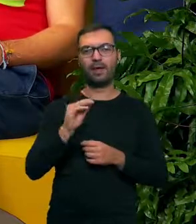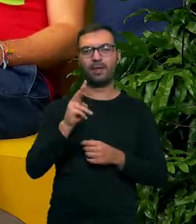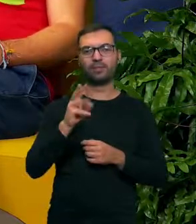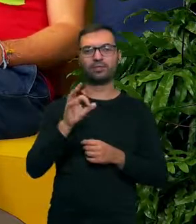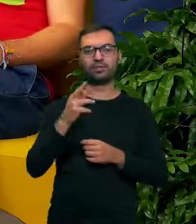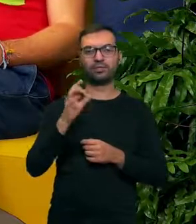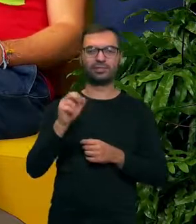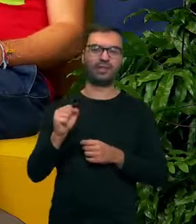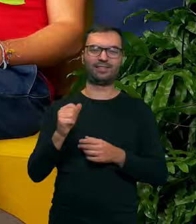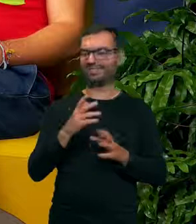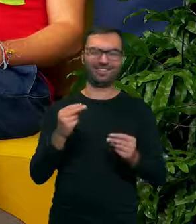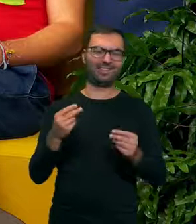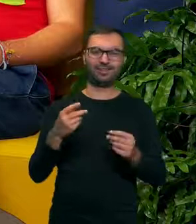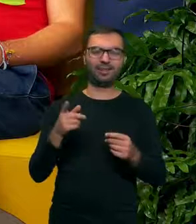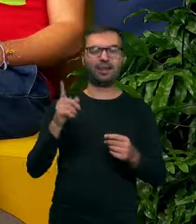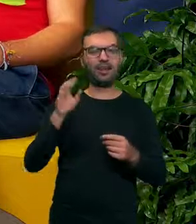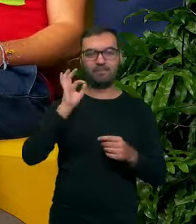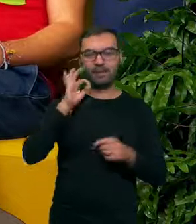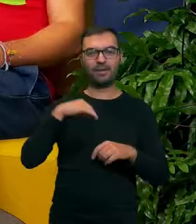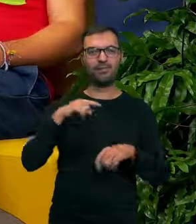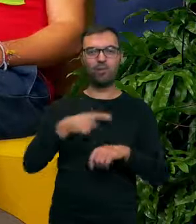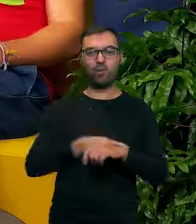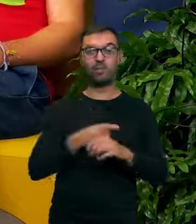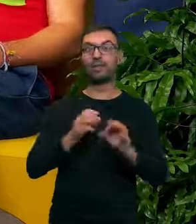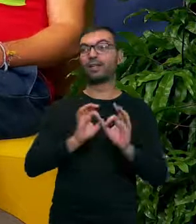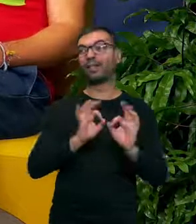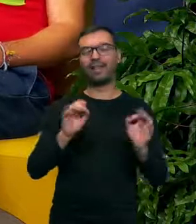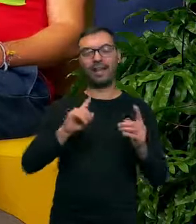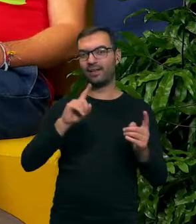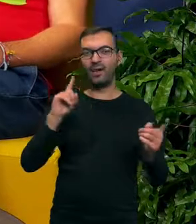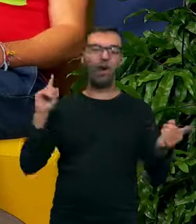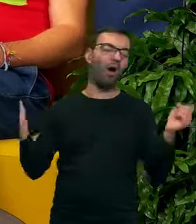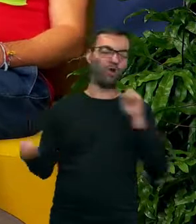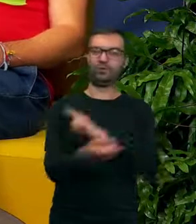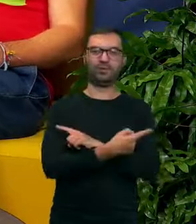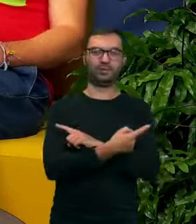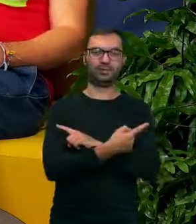Rodzinie. A pani prokurator Baddon jest dokładnie po drugiej stronie tęczy.